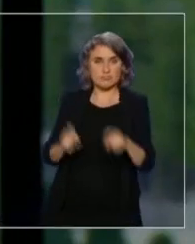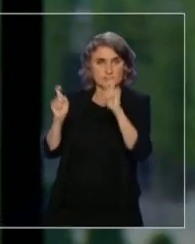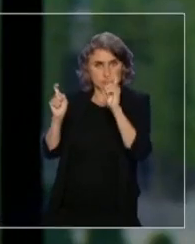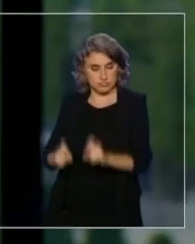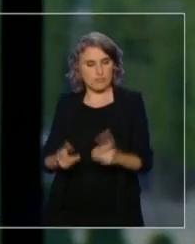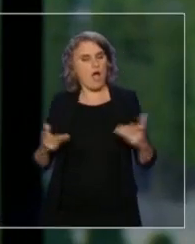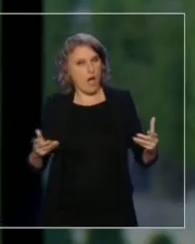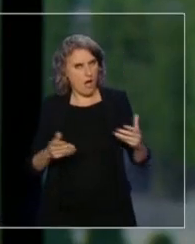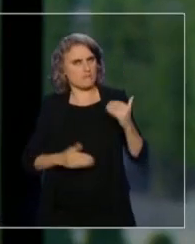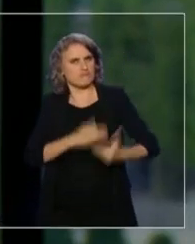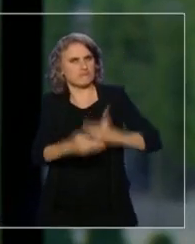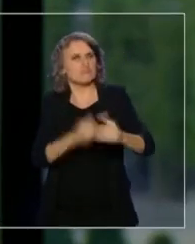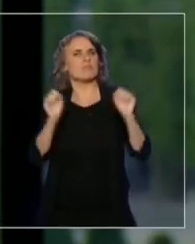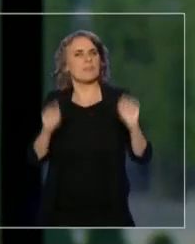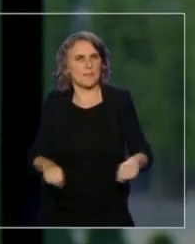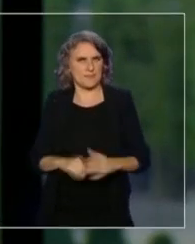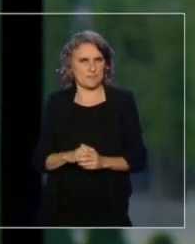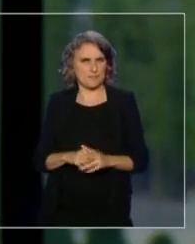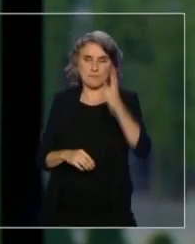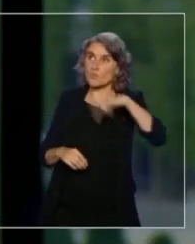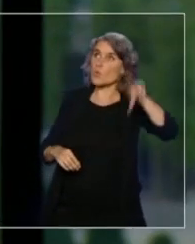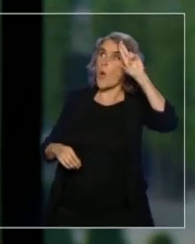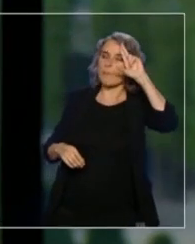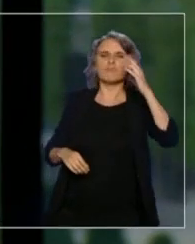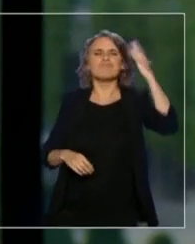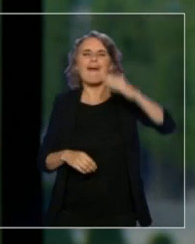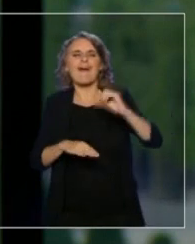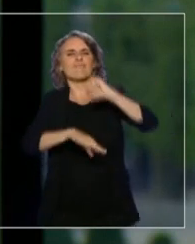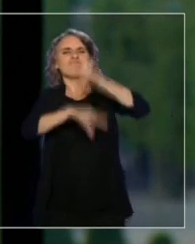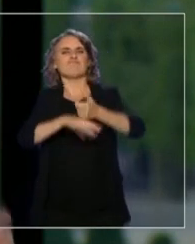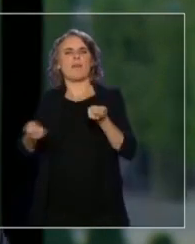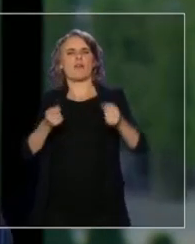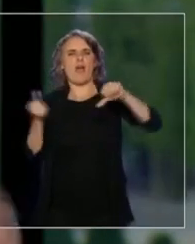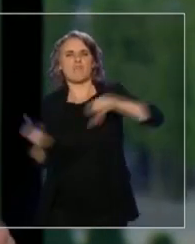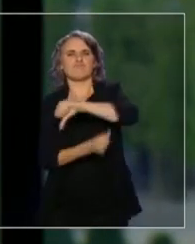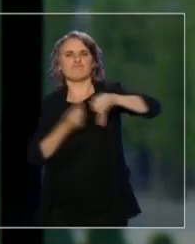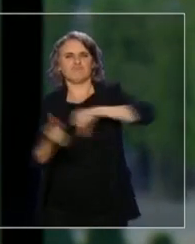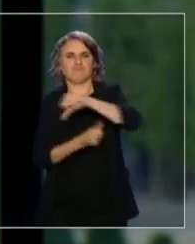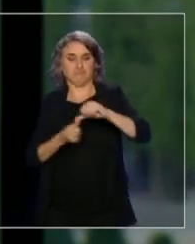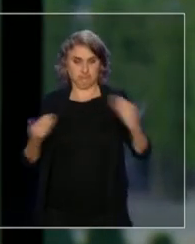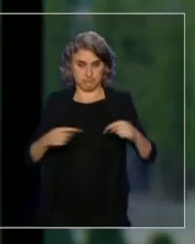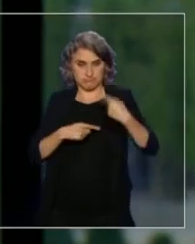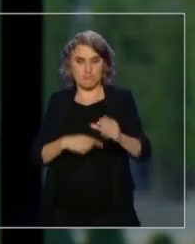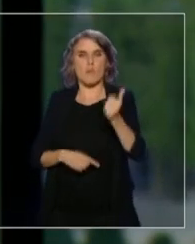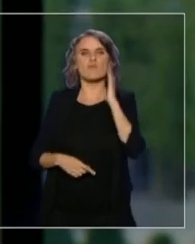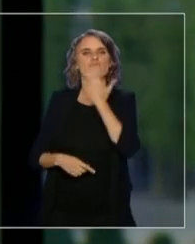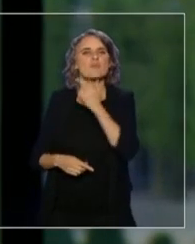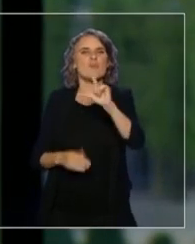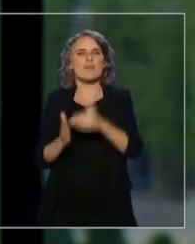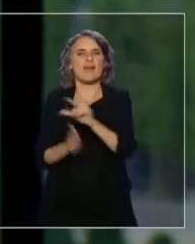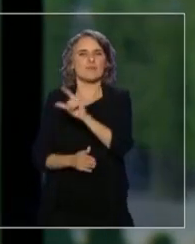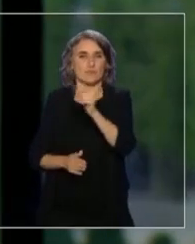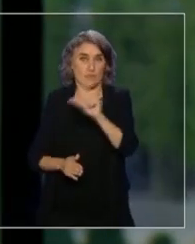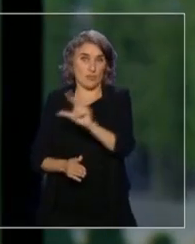mouvement au niveau européen la présidence française de l'union européenne qui commencera le 1er janvier 2022 nous